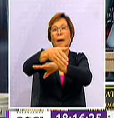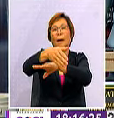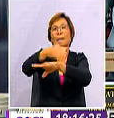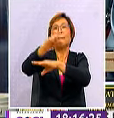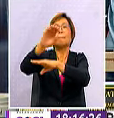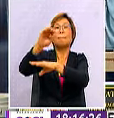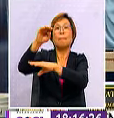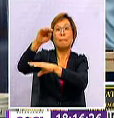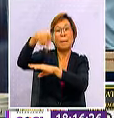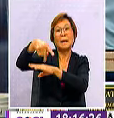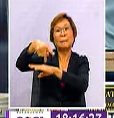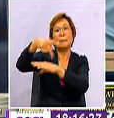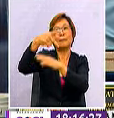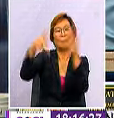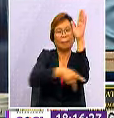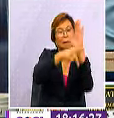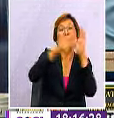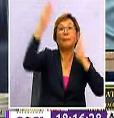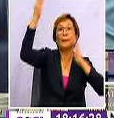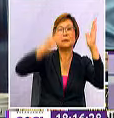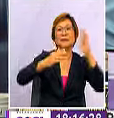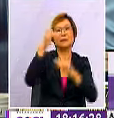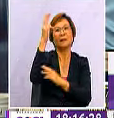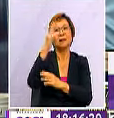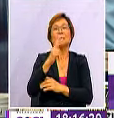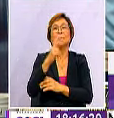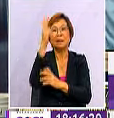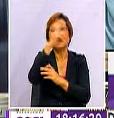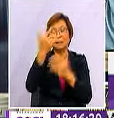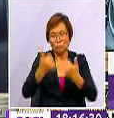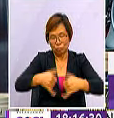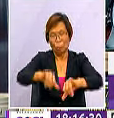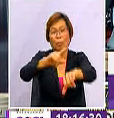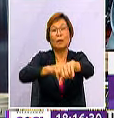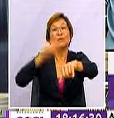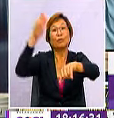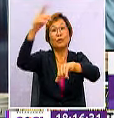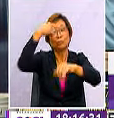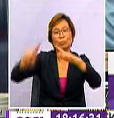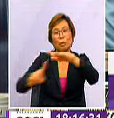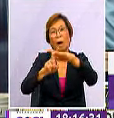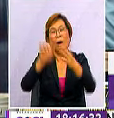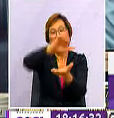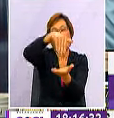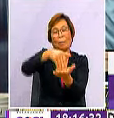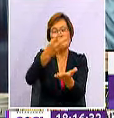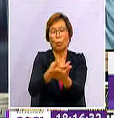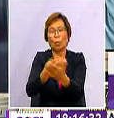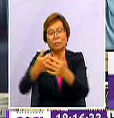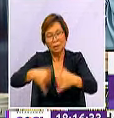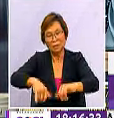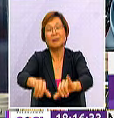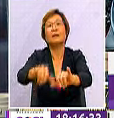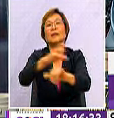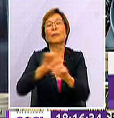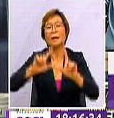Malaysia. Dato' Yang di-Pertua, kerajaan sedang meneruskan usaha jangka panjang bagi mewujudkan hub kewangan lestari